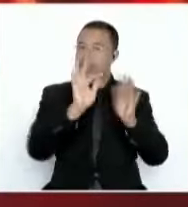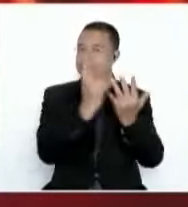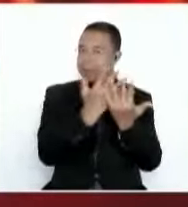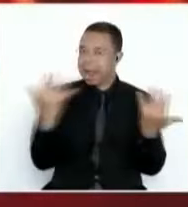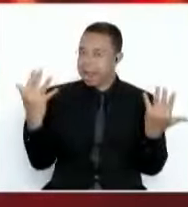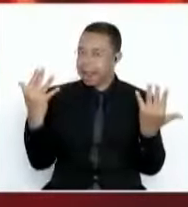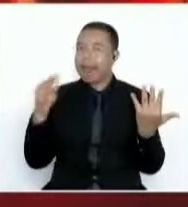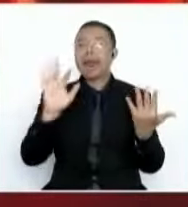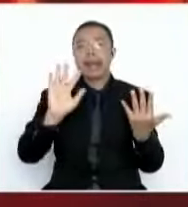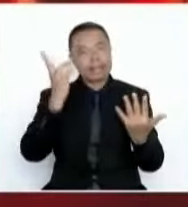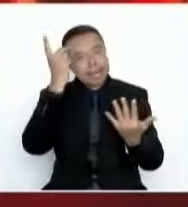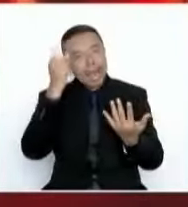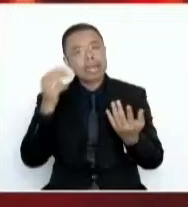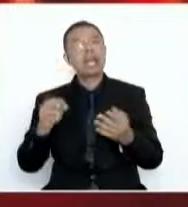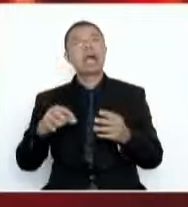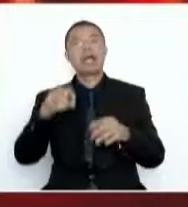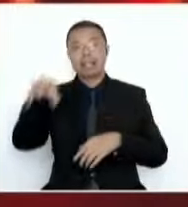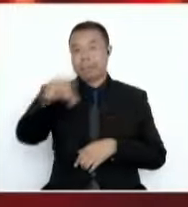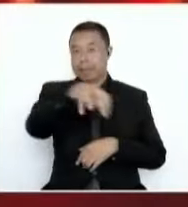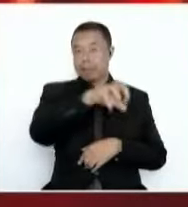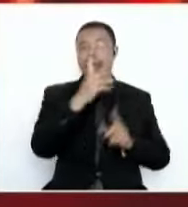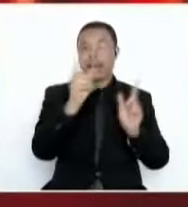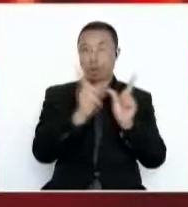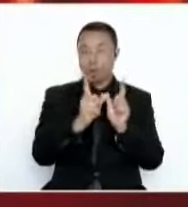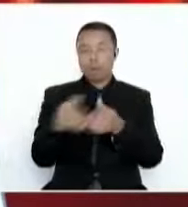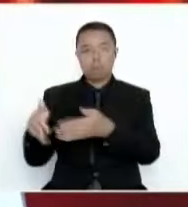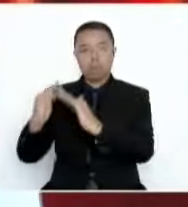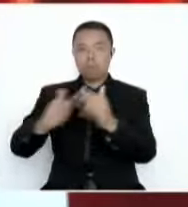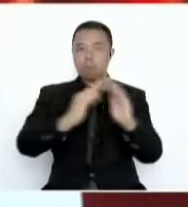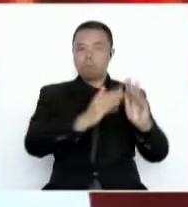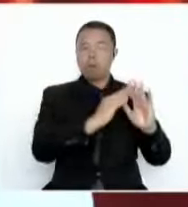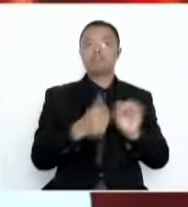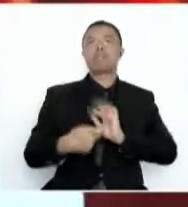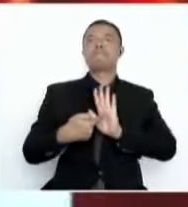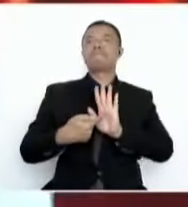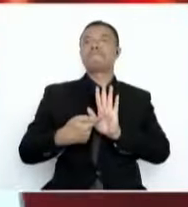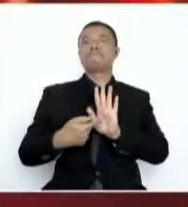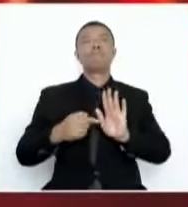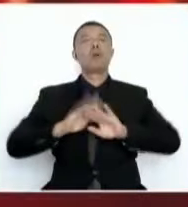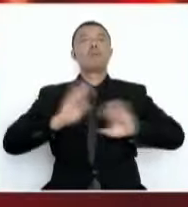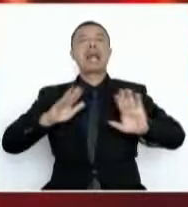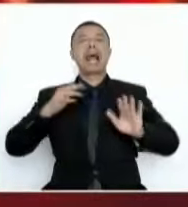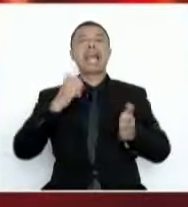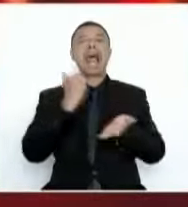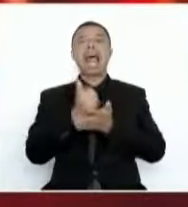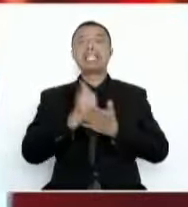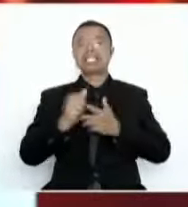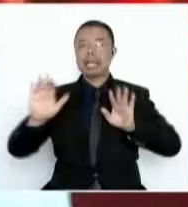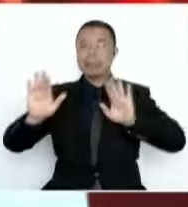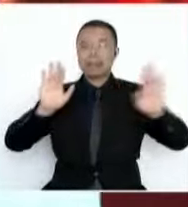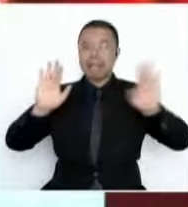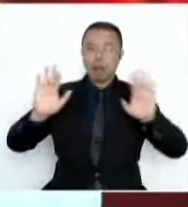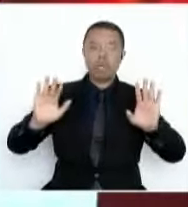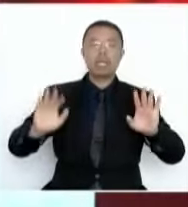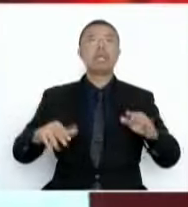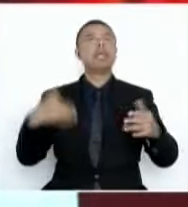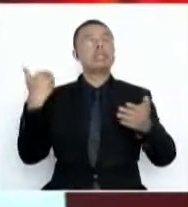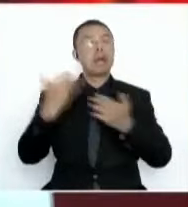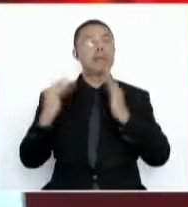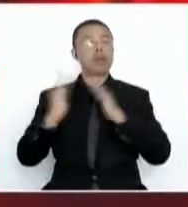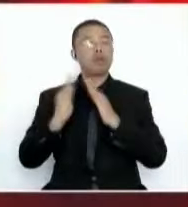yang rencananya nanti akan dibangun di setiap RW sehingga mereka bisa mengaktualisasikan budaya Betawi yang ada bahkan nanti akan menuju